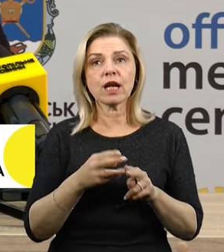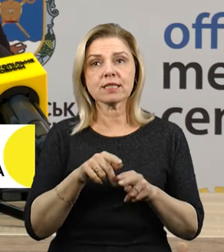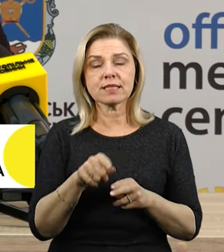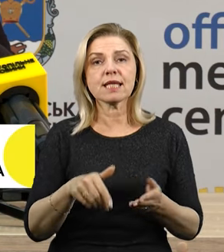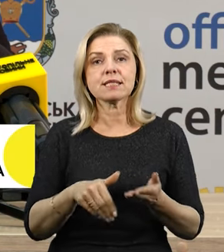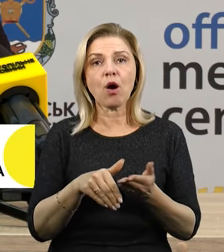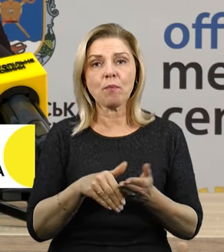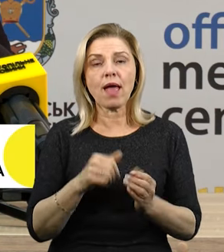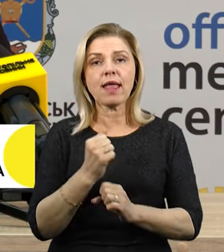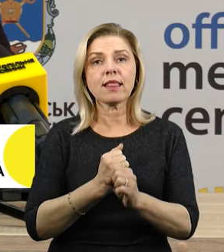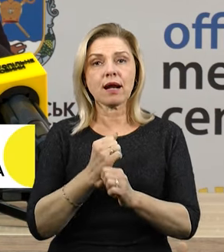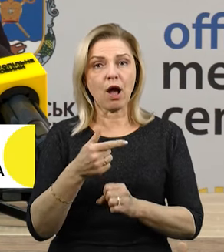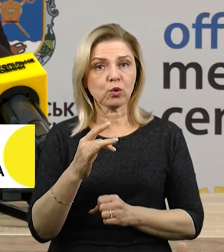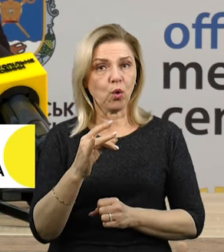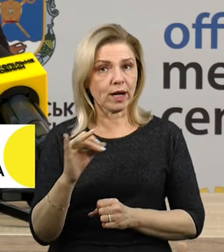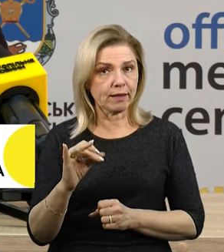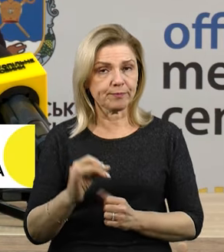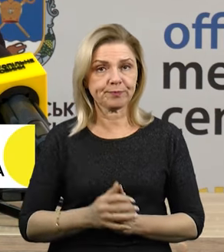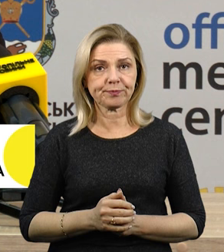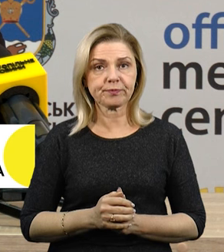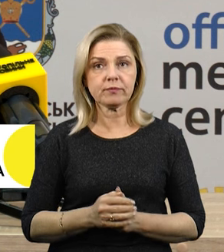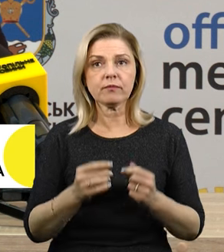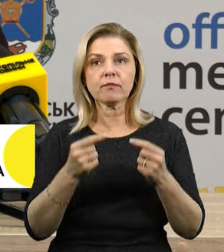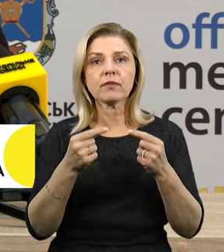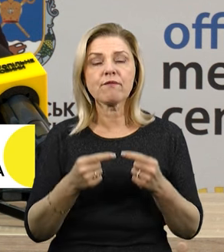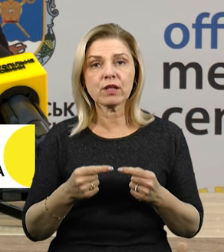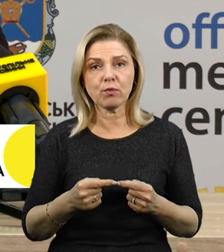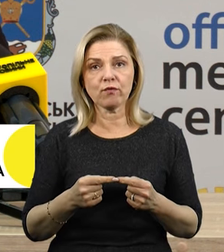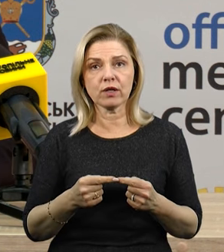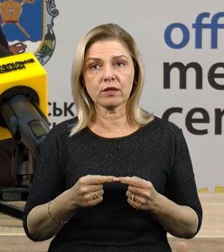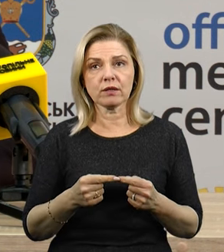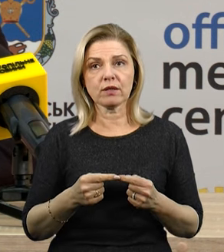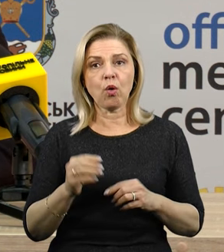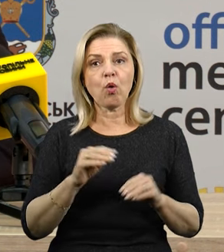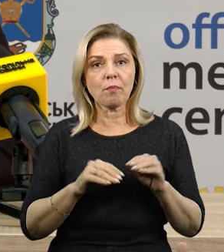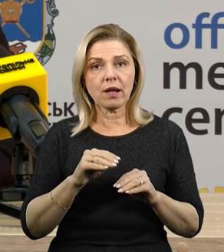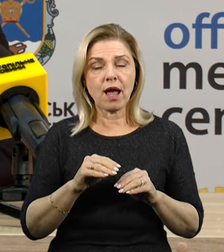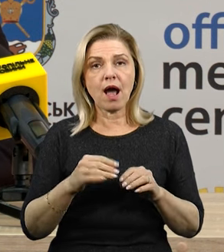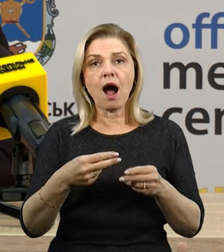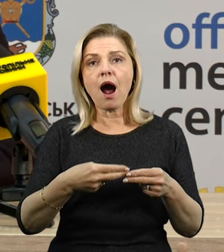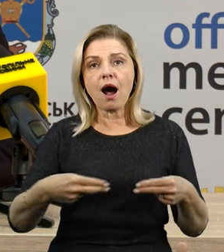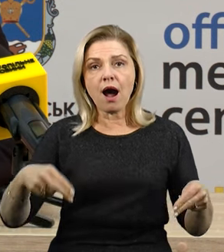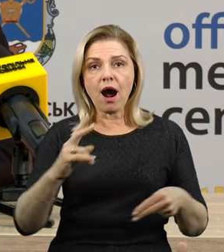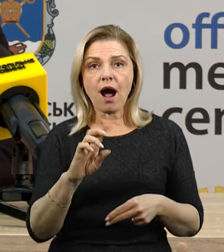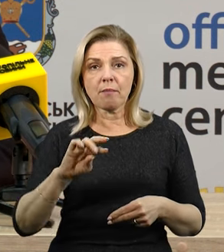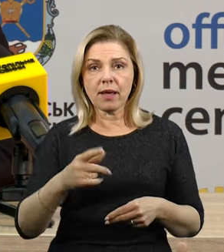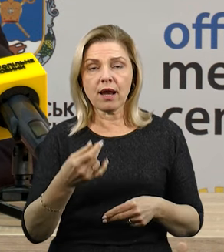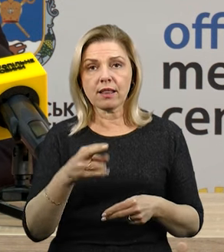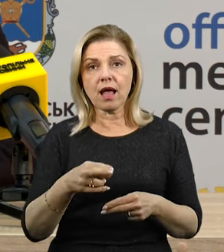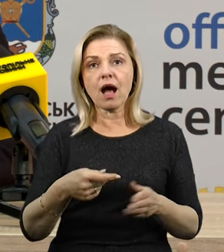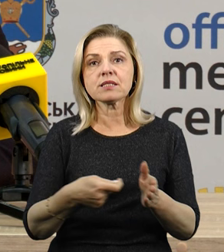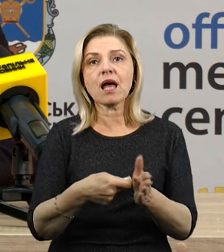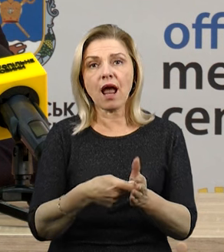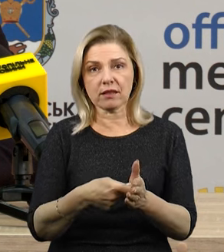автономної генерації це генератори відповідно з укомплектованими кабелями для зарядки